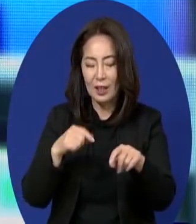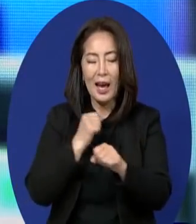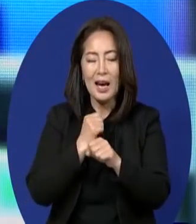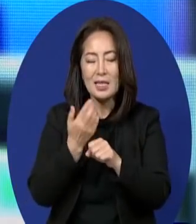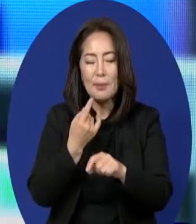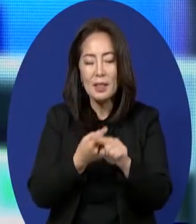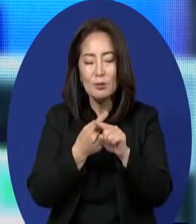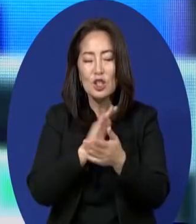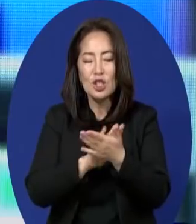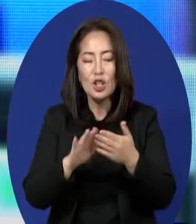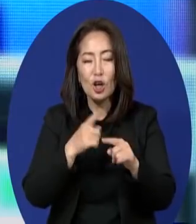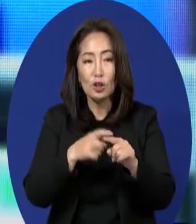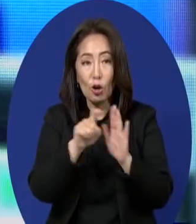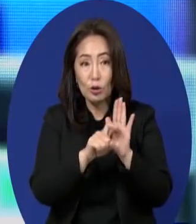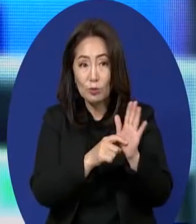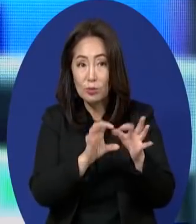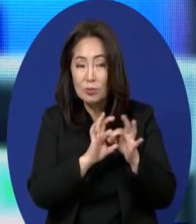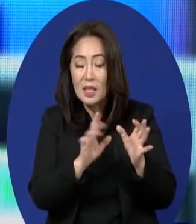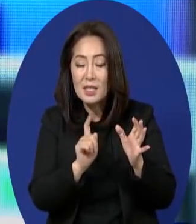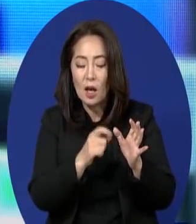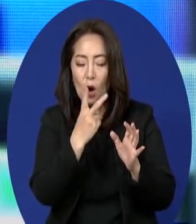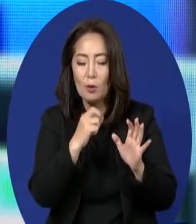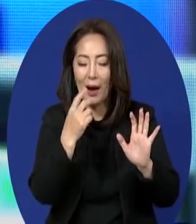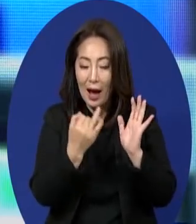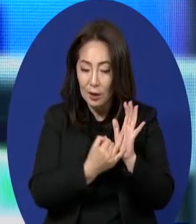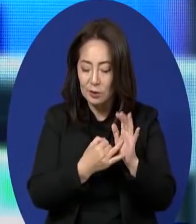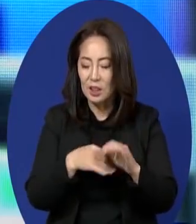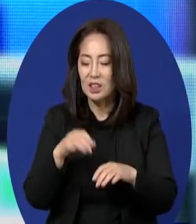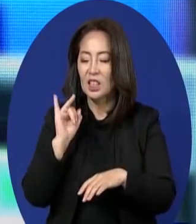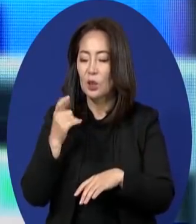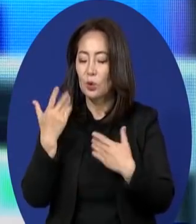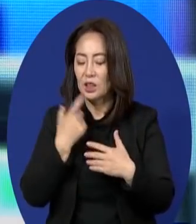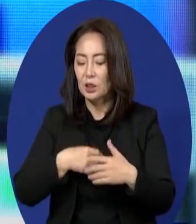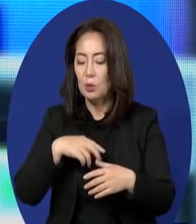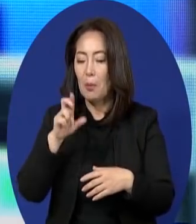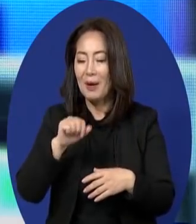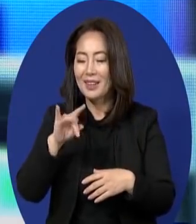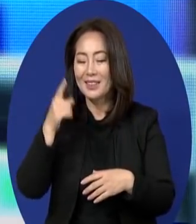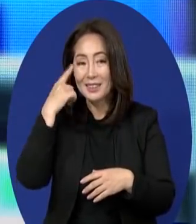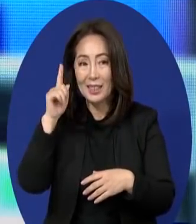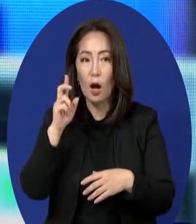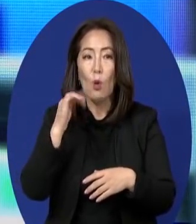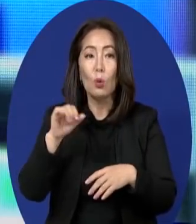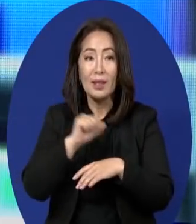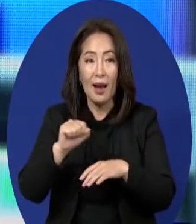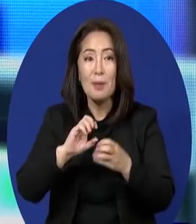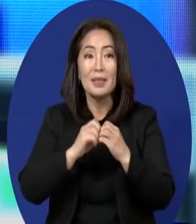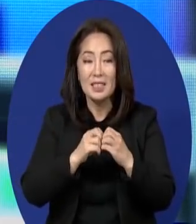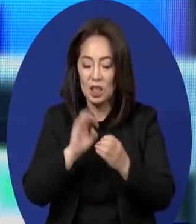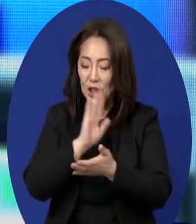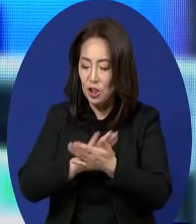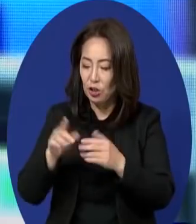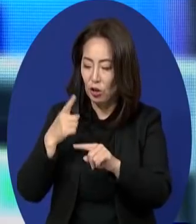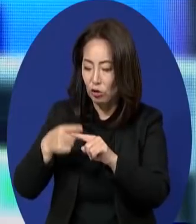хөдөө хөтөлбөрийг анх 2017 онд улсын хурлын гишүүн Батэрдэн санаачлан Булган аймагт хэрэгжүүлсэн байна. Шинэ хөдөө төслийн